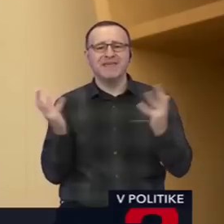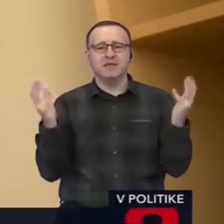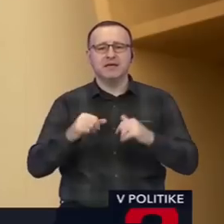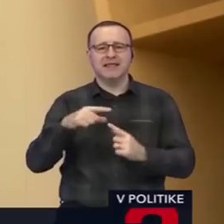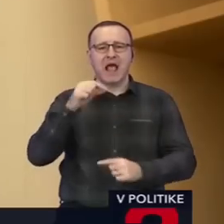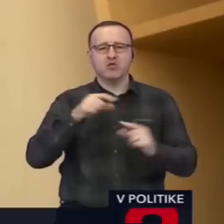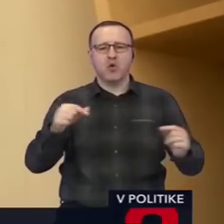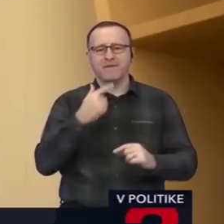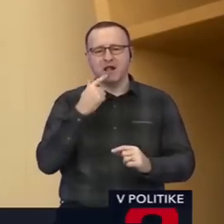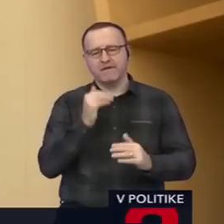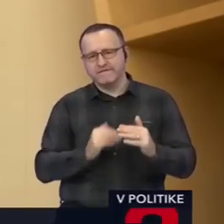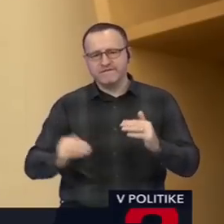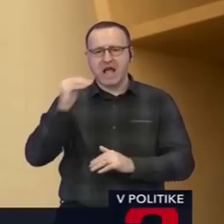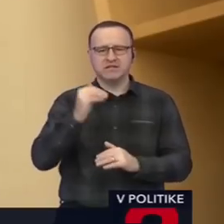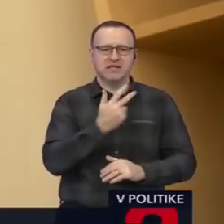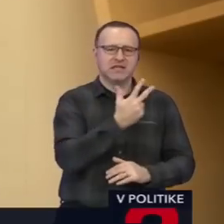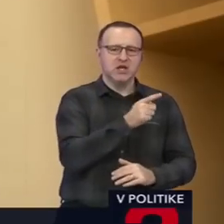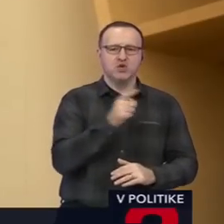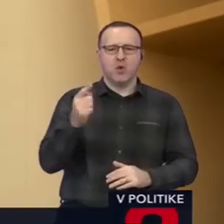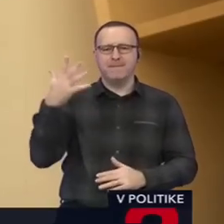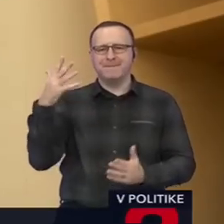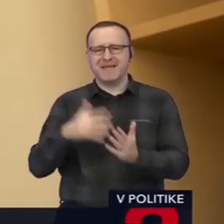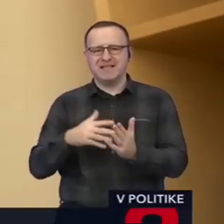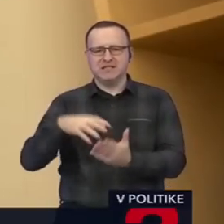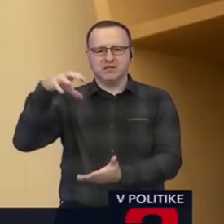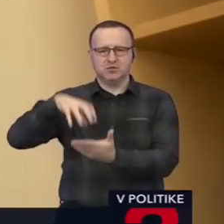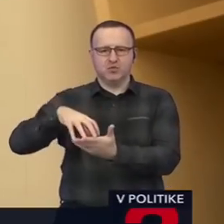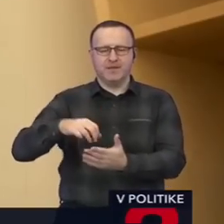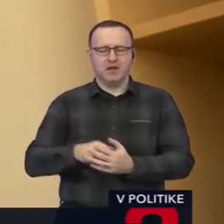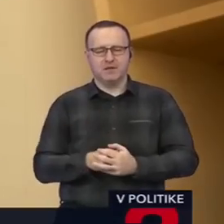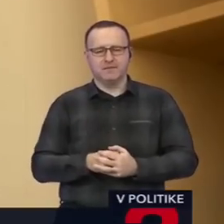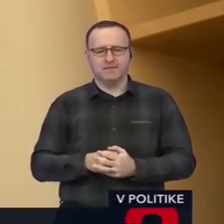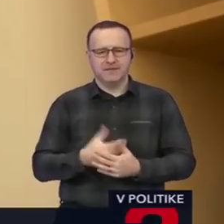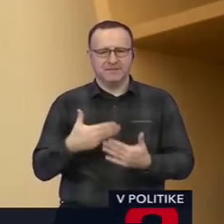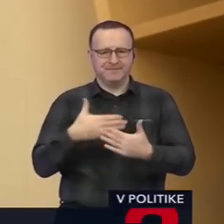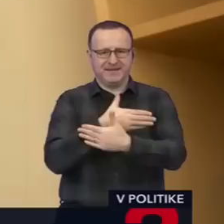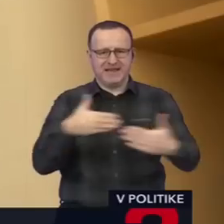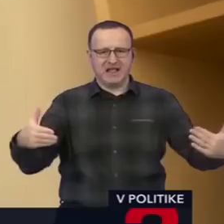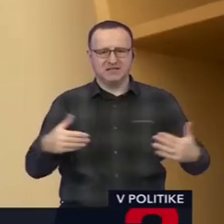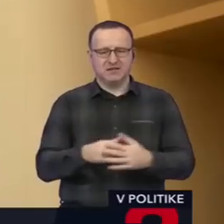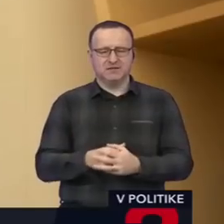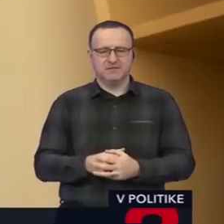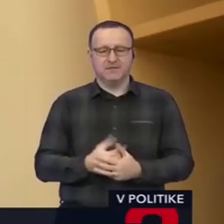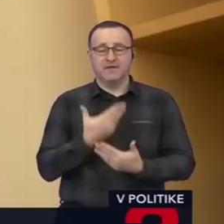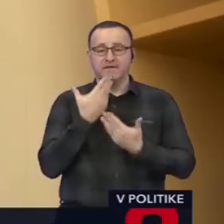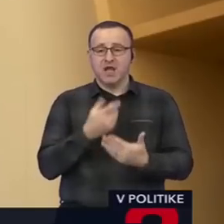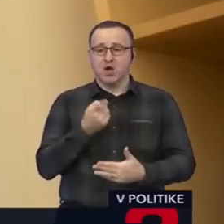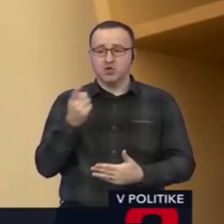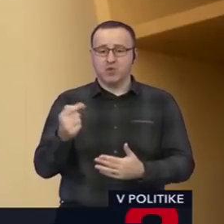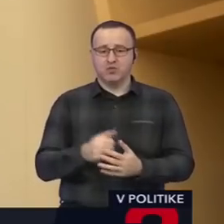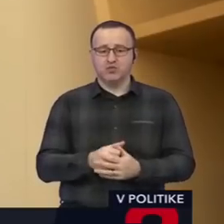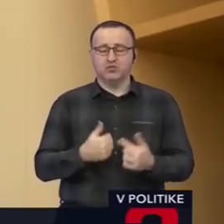až na veľkosť brigády medzi 3 až 5 tisíc ľudí v tých pohraničných krajinách. Aj vďaka tomu sme